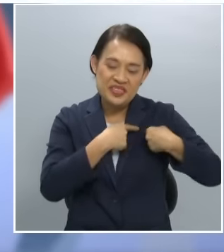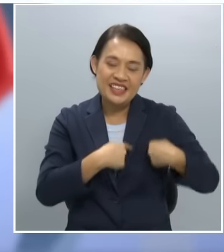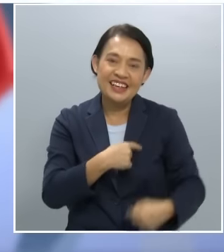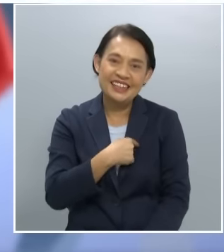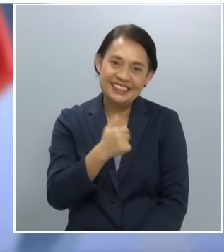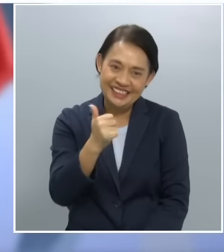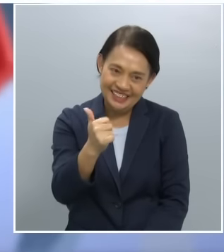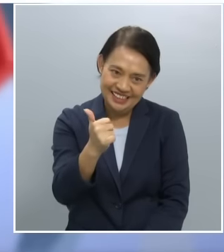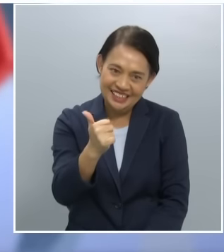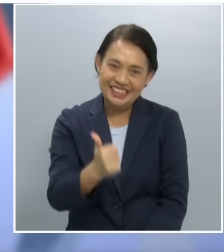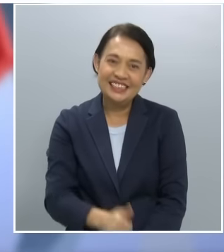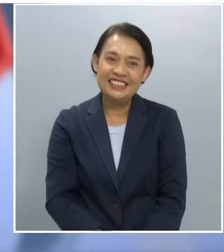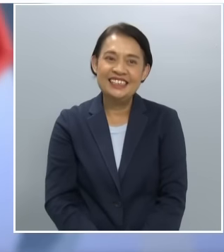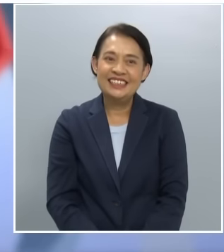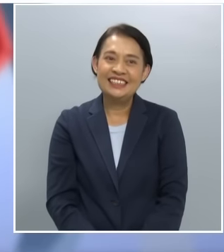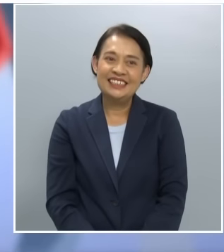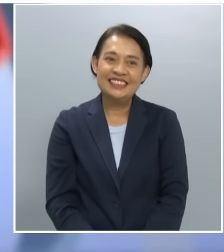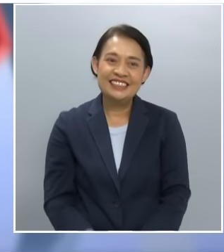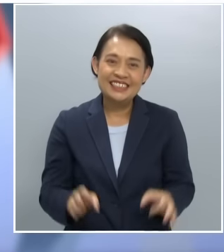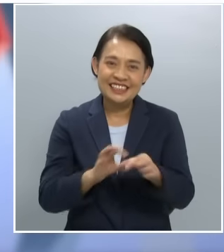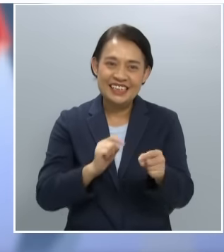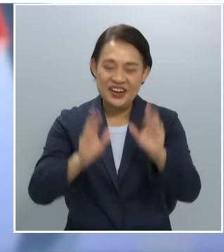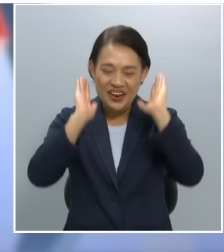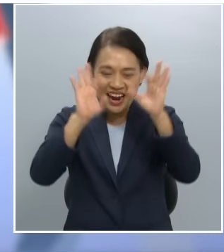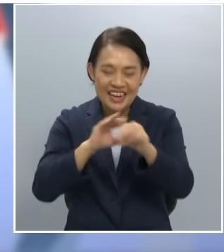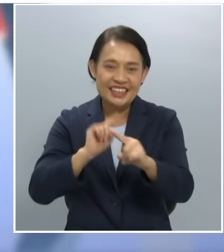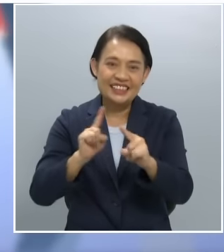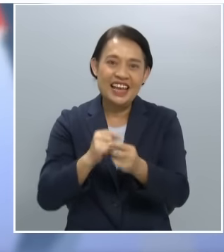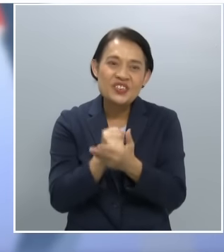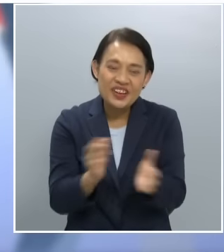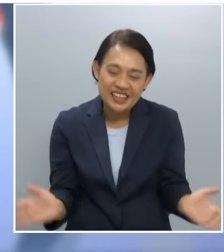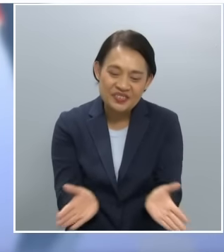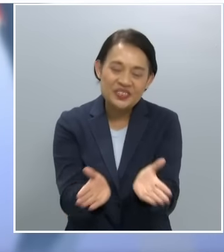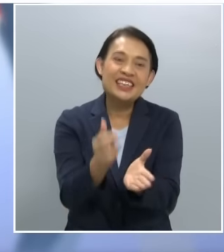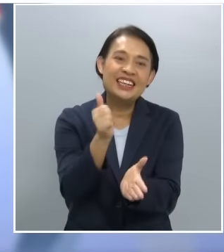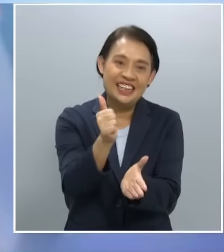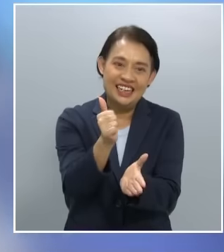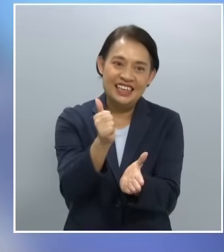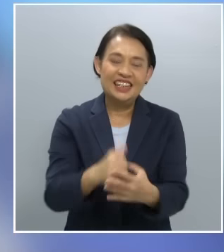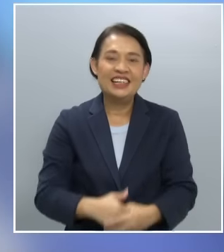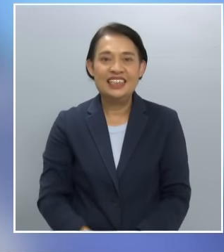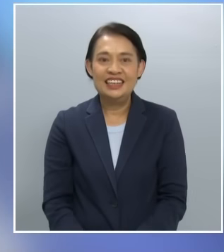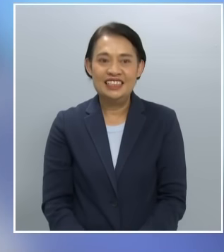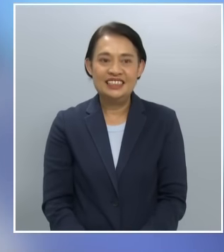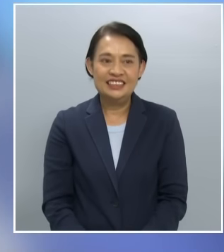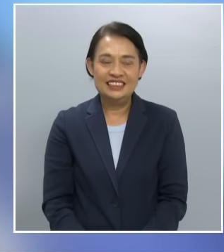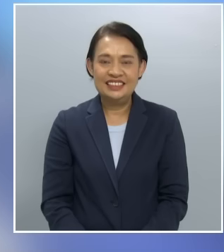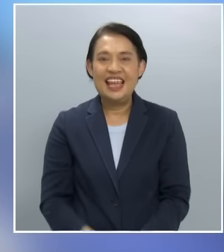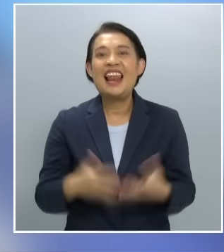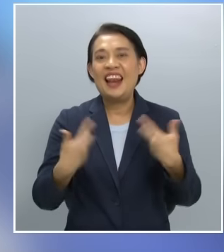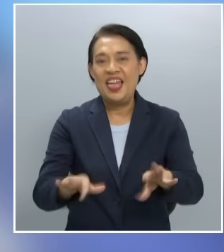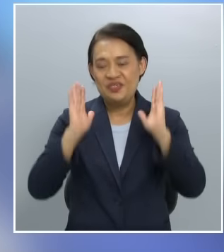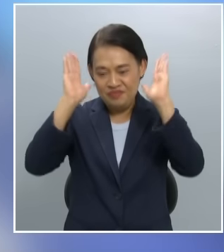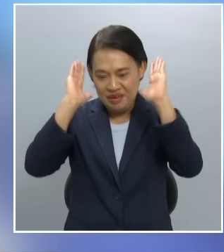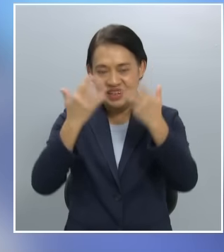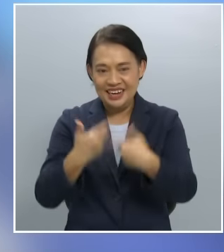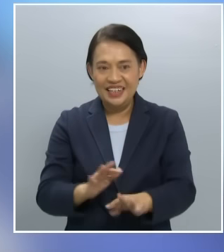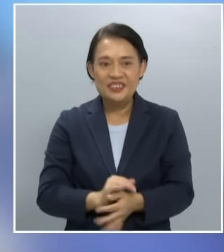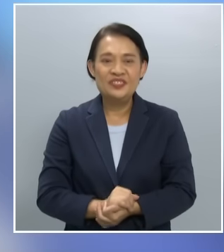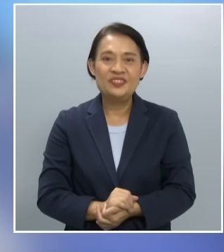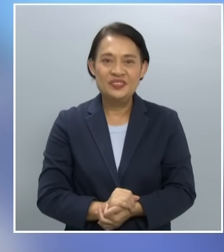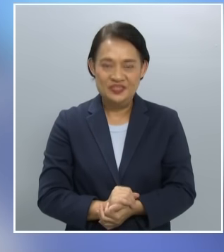ค่ะสปอนเซอร์ยังเข้าได้เรื่อยๆได้เรื่อยๆค่ะอ่ะเอาเรื่องนี้ต่อก็เนี่ยแหละค่ะขายของใสเสร็จละค่ะเค้าก็ไป